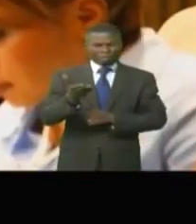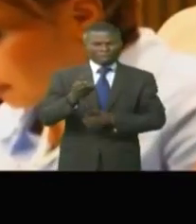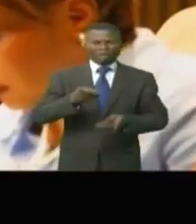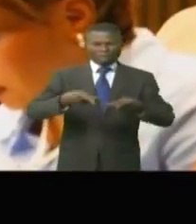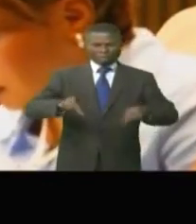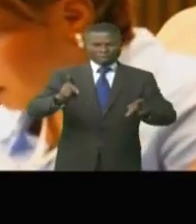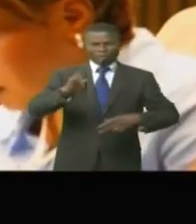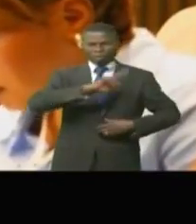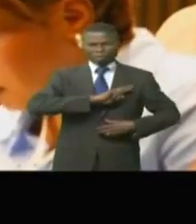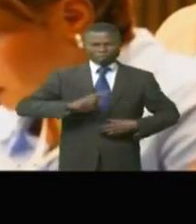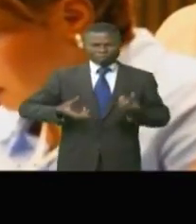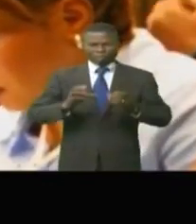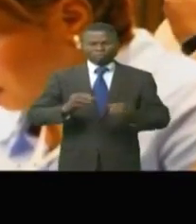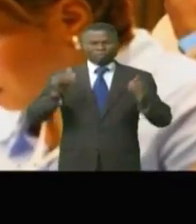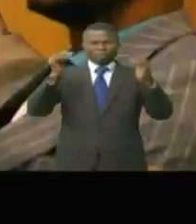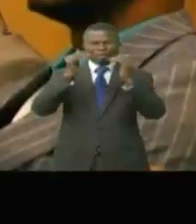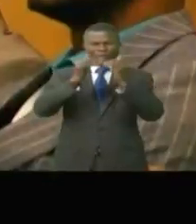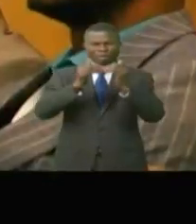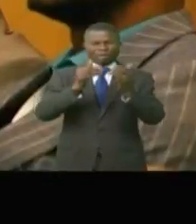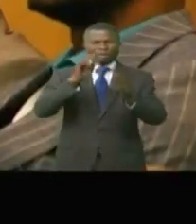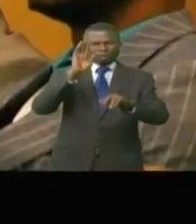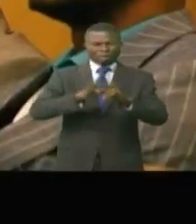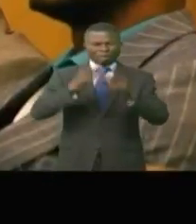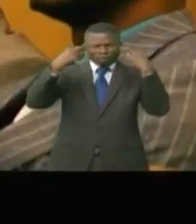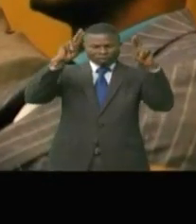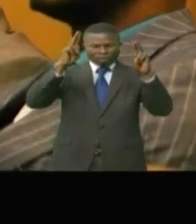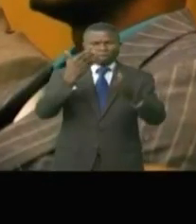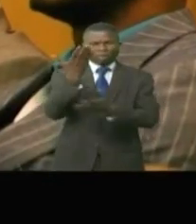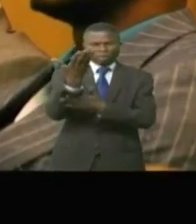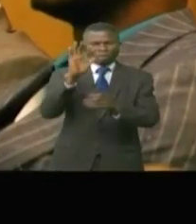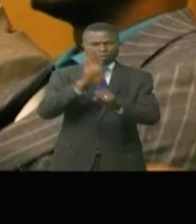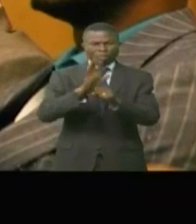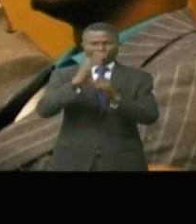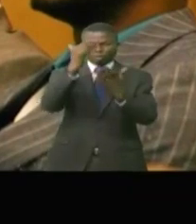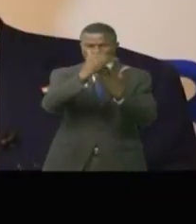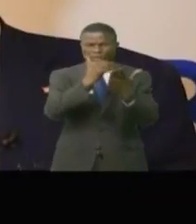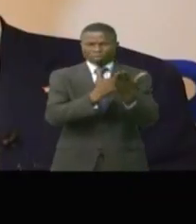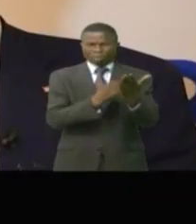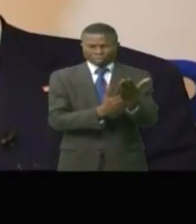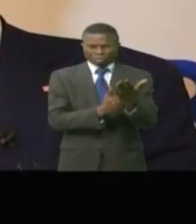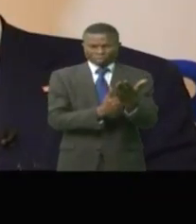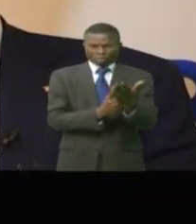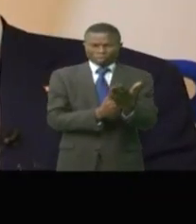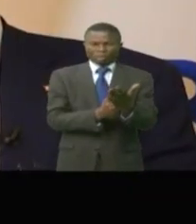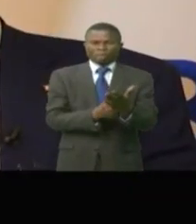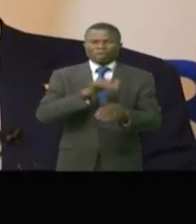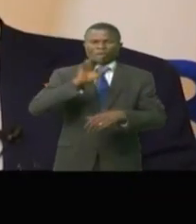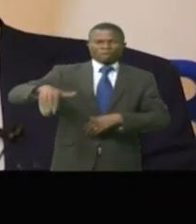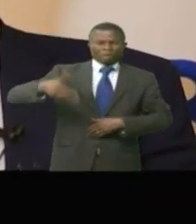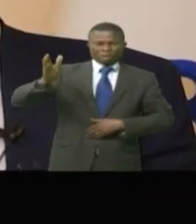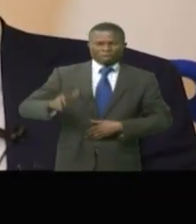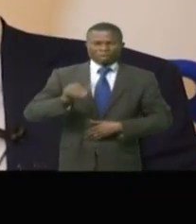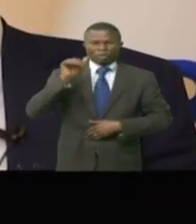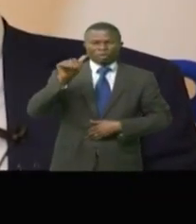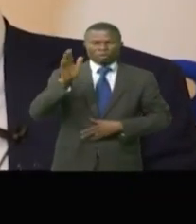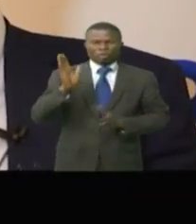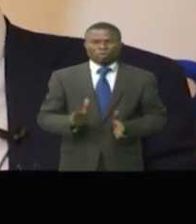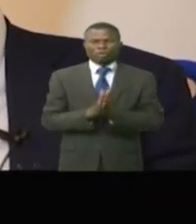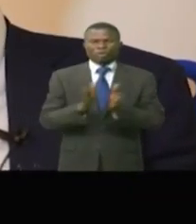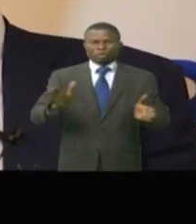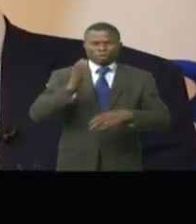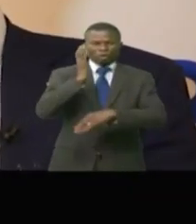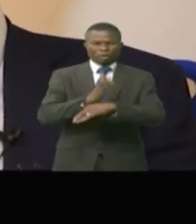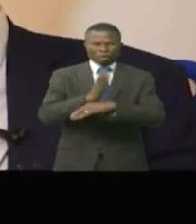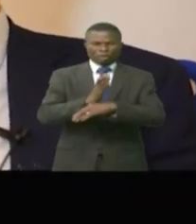à la RDC d'atteindre ses objectifs, plusieurs recommandations ont été formulées. Denis Le Couturier, directeur général du Conseil congolais